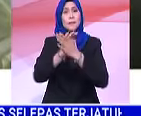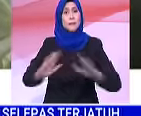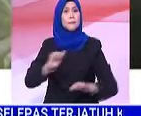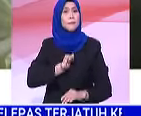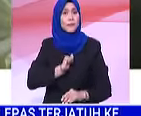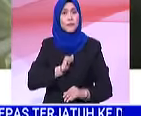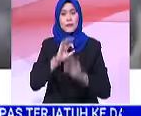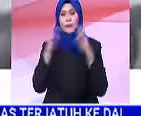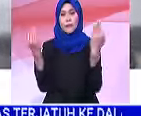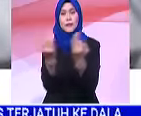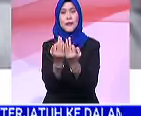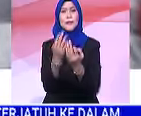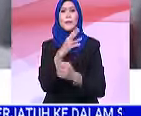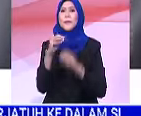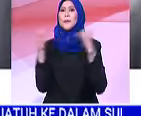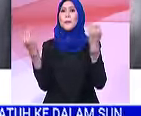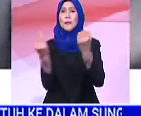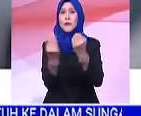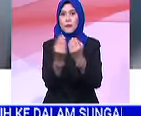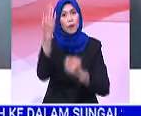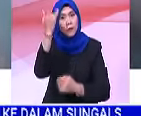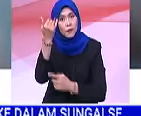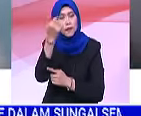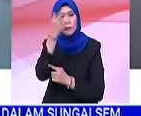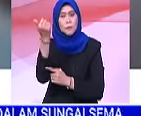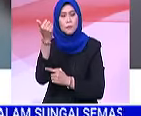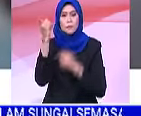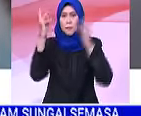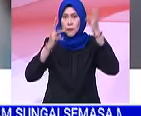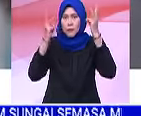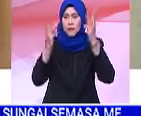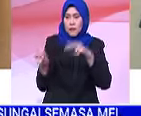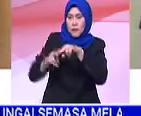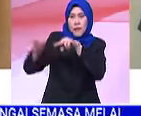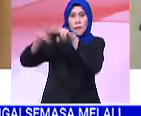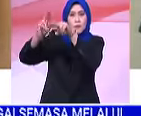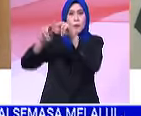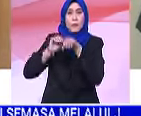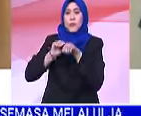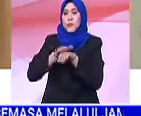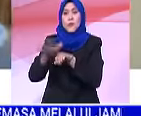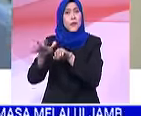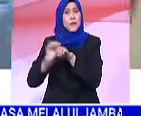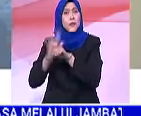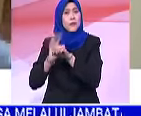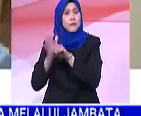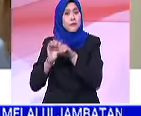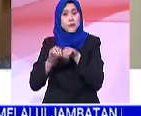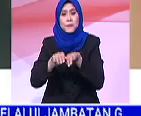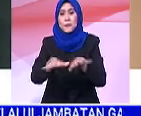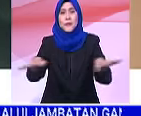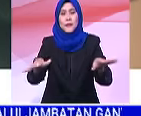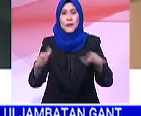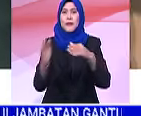diri, ahli keluarga serta masyarakat kerana sekiranya berlaku gelombang keempat penularan wabak COVID-19, ia akan